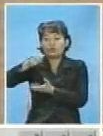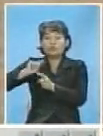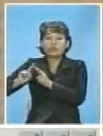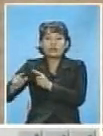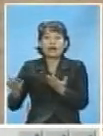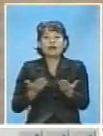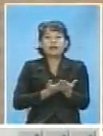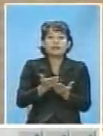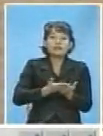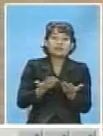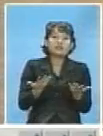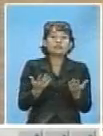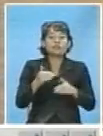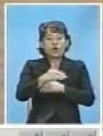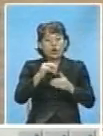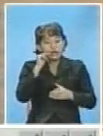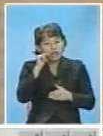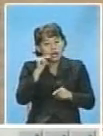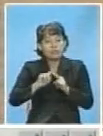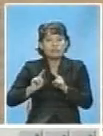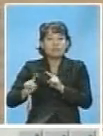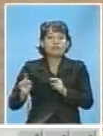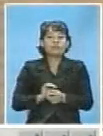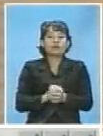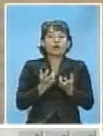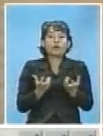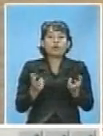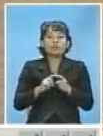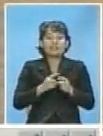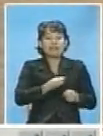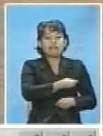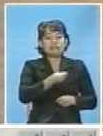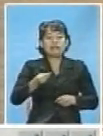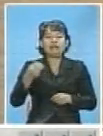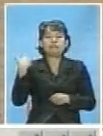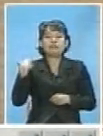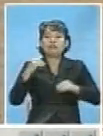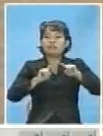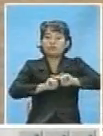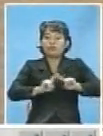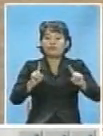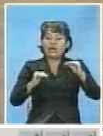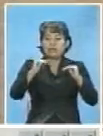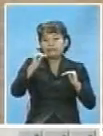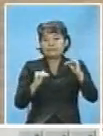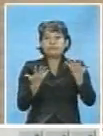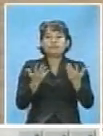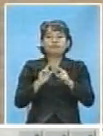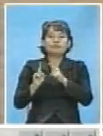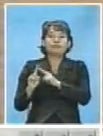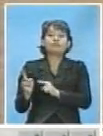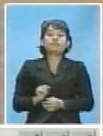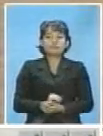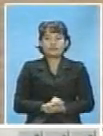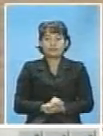การจัดซื้อส้วมการแจกของที่เป็นสองมาตรฐานเหล่านี้รวมไปถึงการบริห